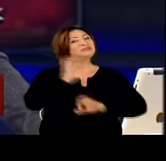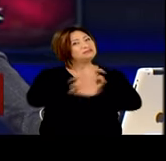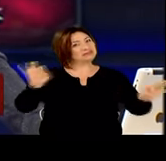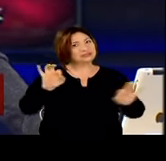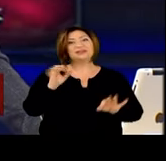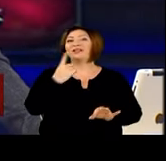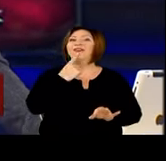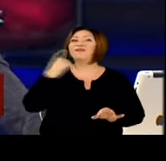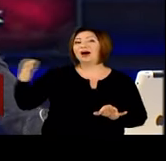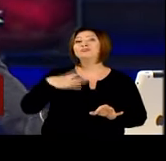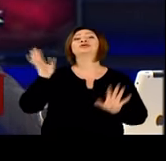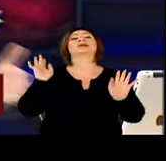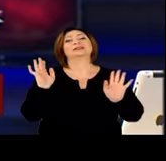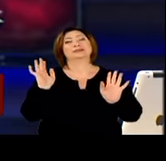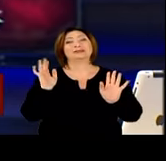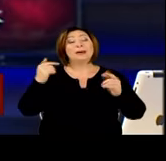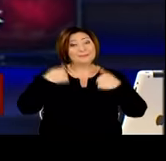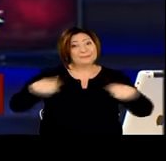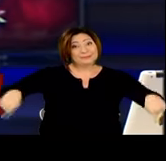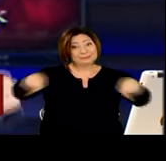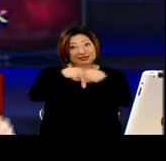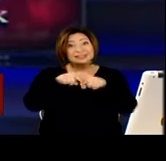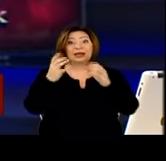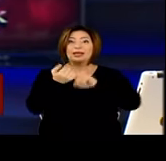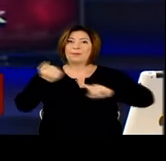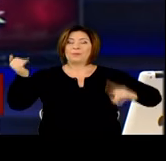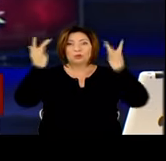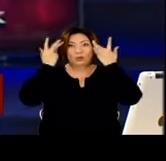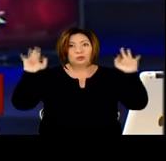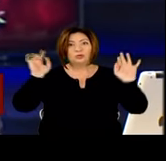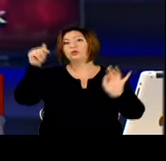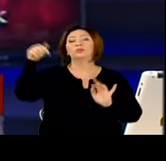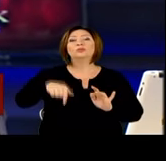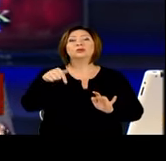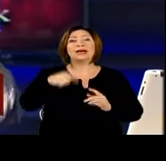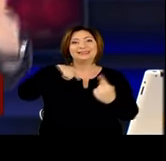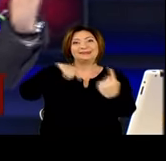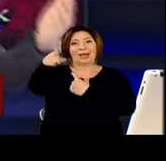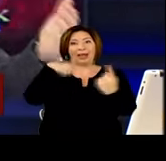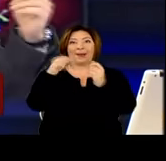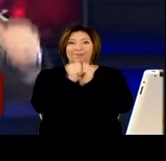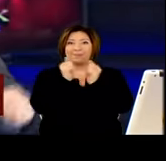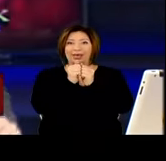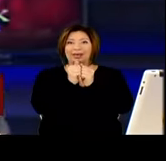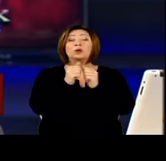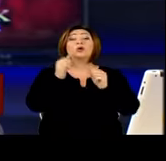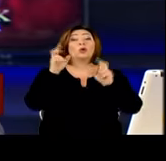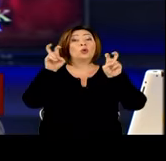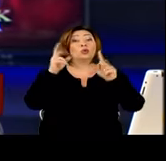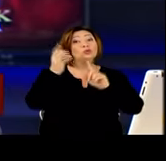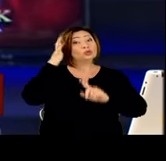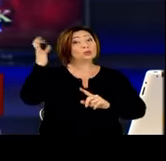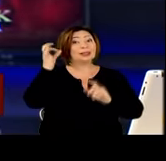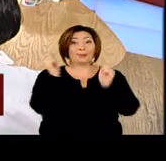habersiz diye küfretmeyeceksiniz. Biz de kebap kültürümüzü burada sizlerle özellikle konunun